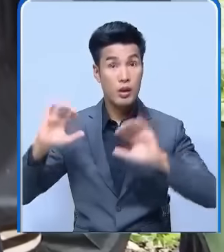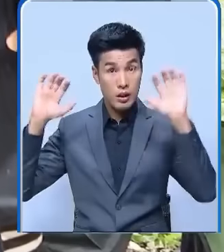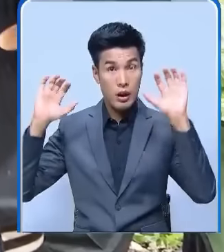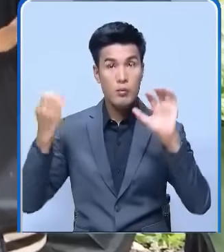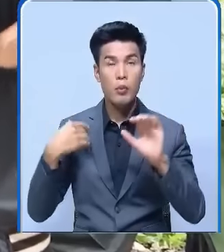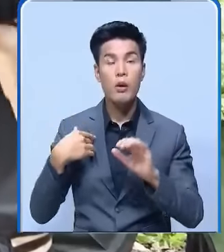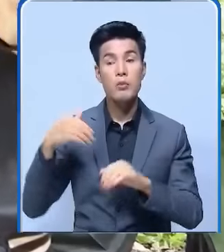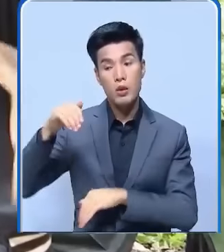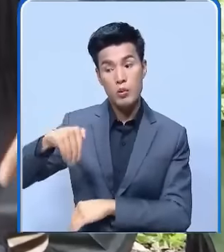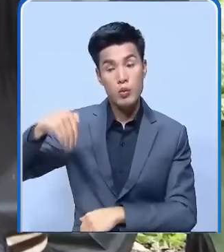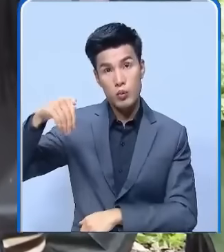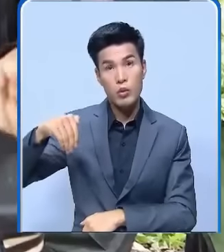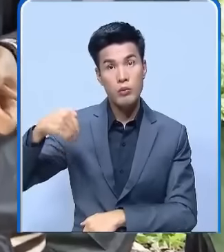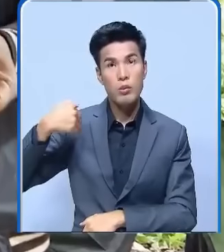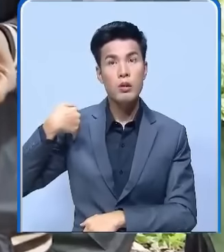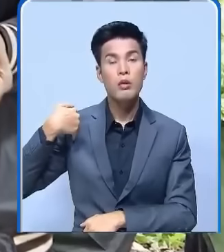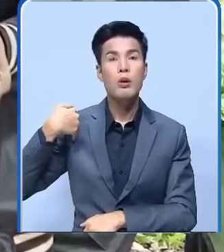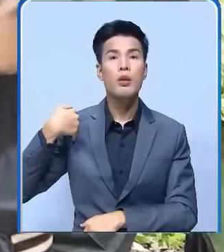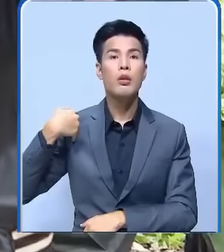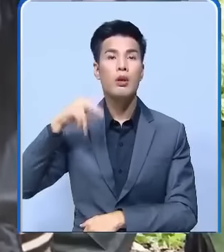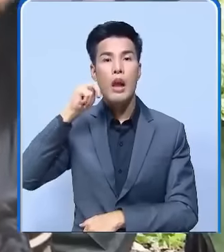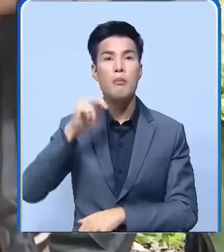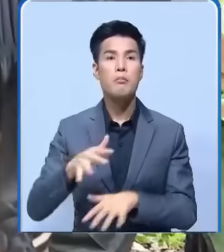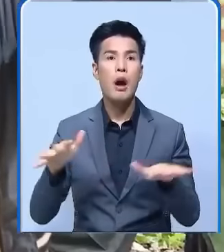ถแบล็คโฮลเนี่ยก็น้ำก็นองด้วยเหมือนกัน